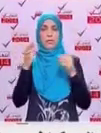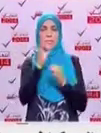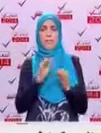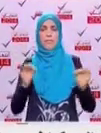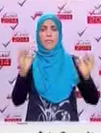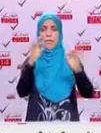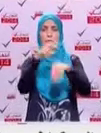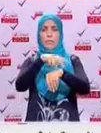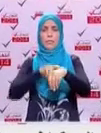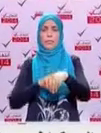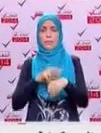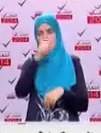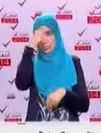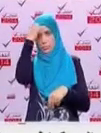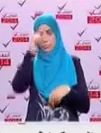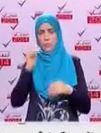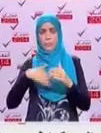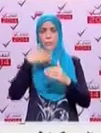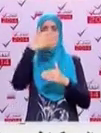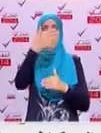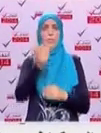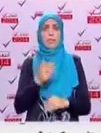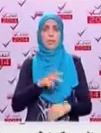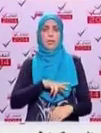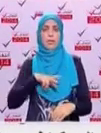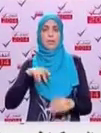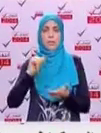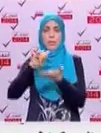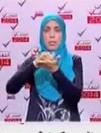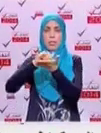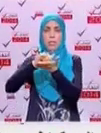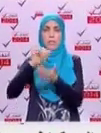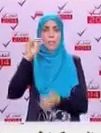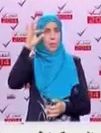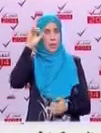كل المعتمديات، وإعادة الاعتبار إلى مطار طبرقة،